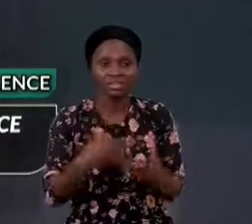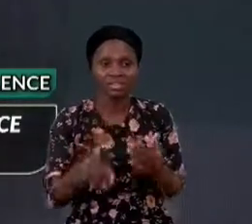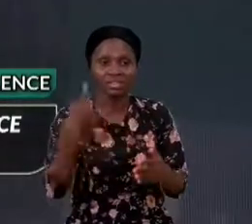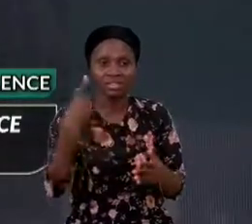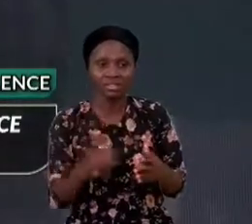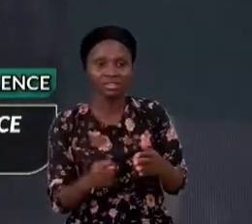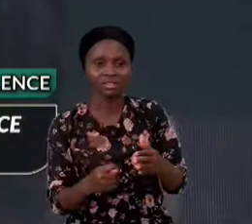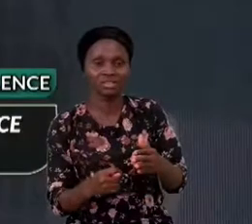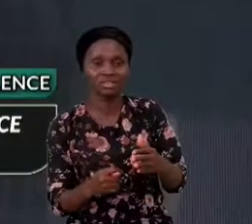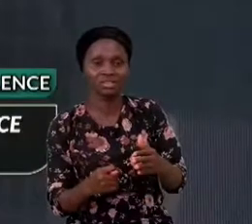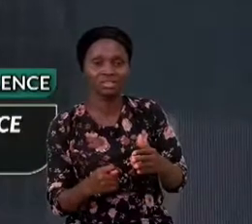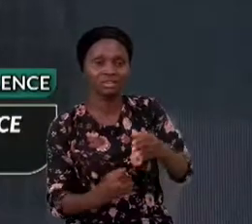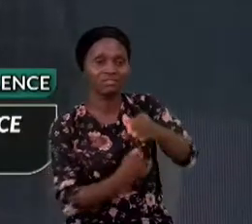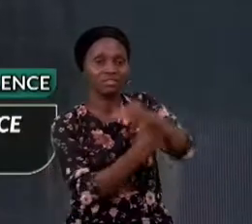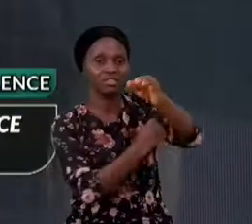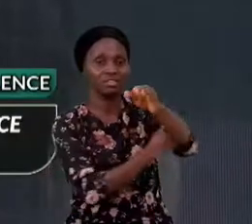Néanmoins,